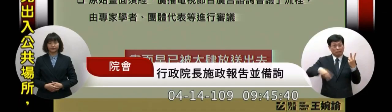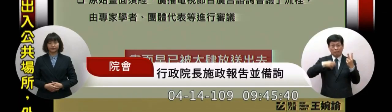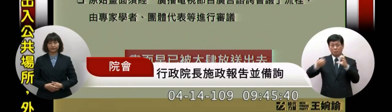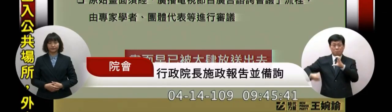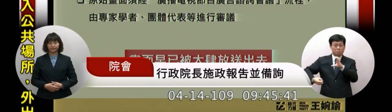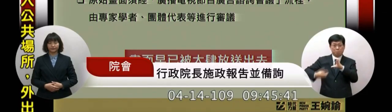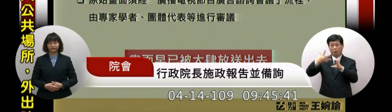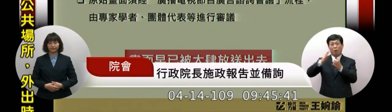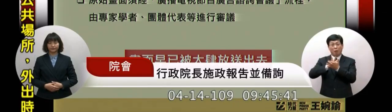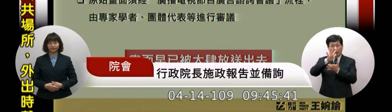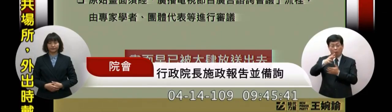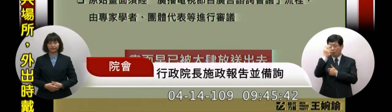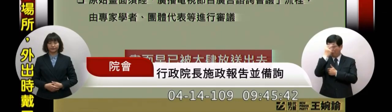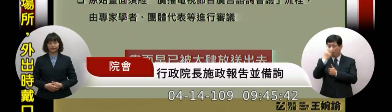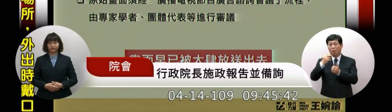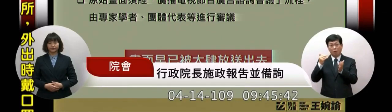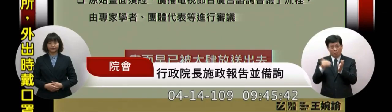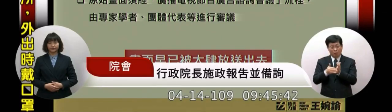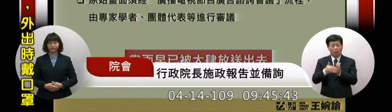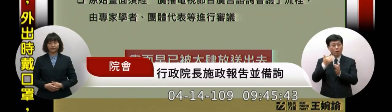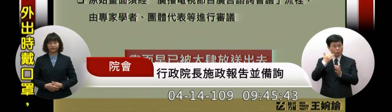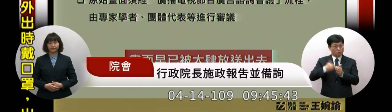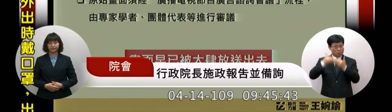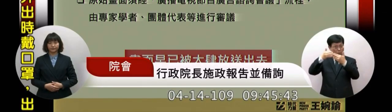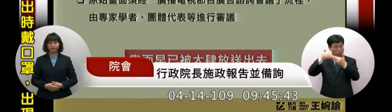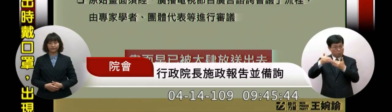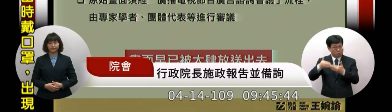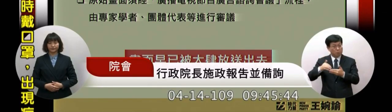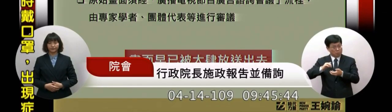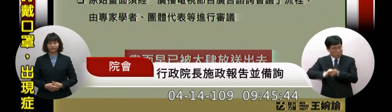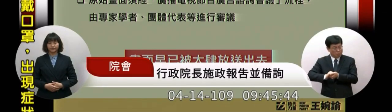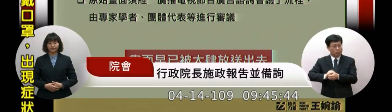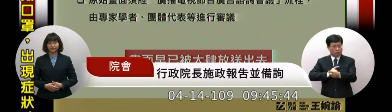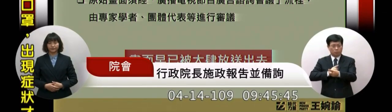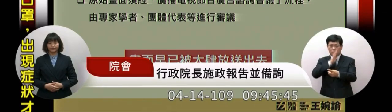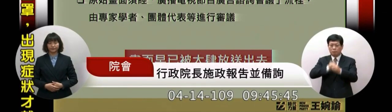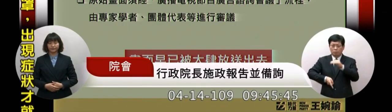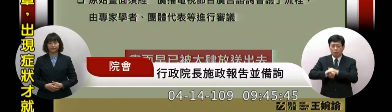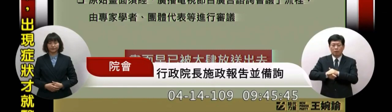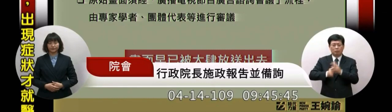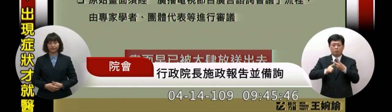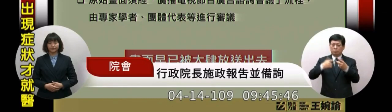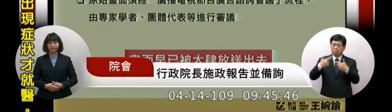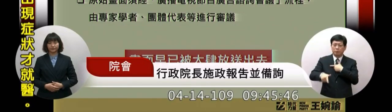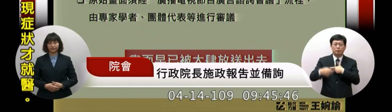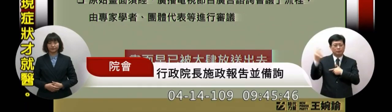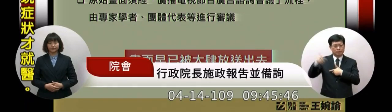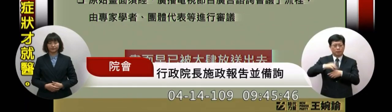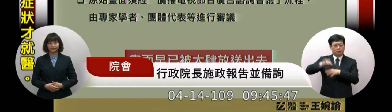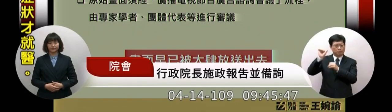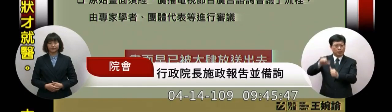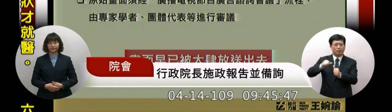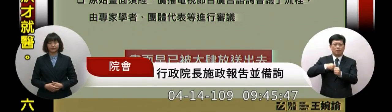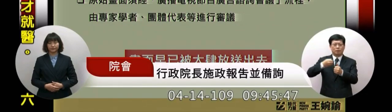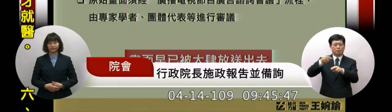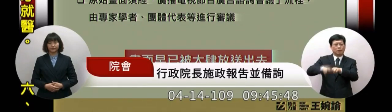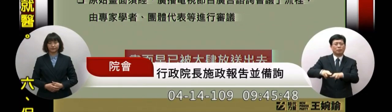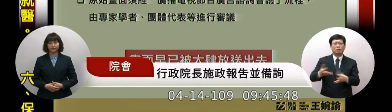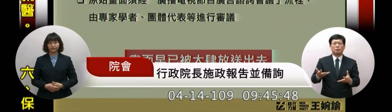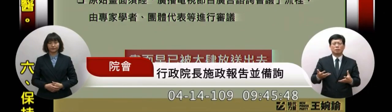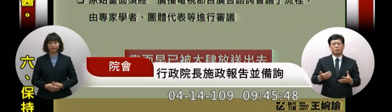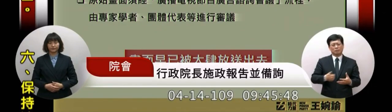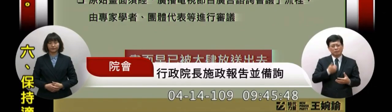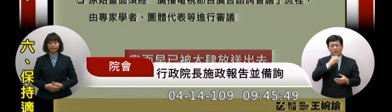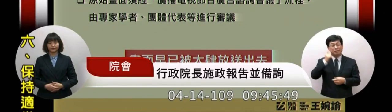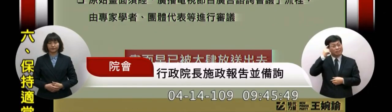出之后经过审议的流程，如果有确定违反或是不适合，才会处理下架以及禁止。所以它